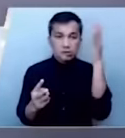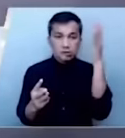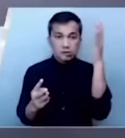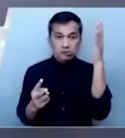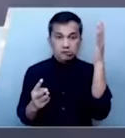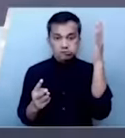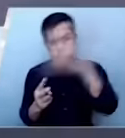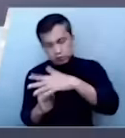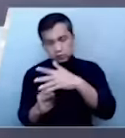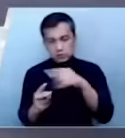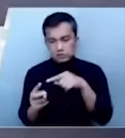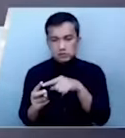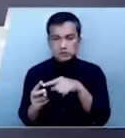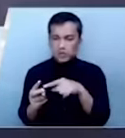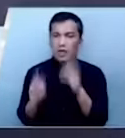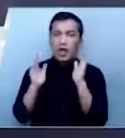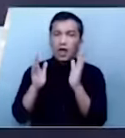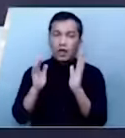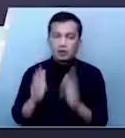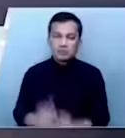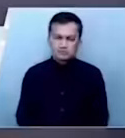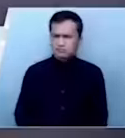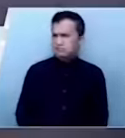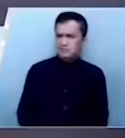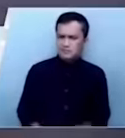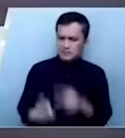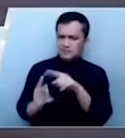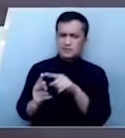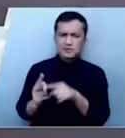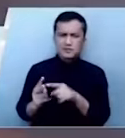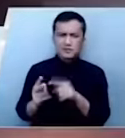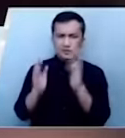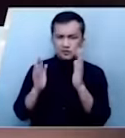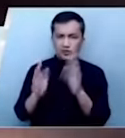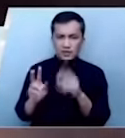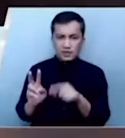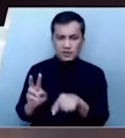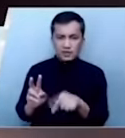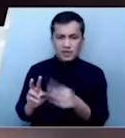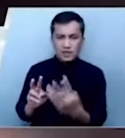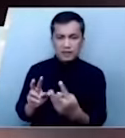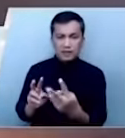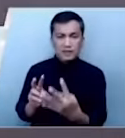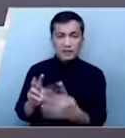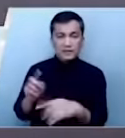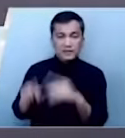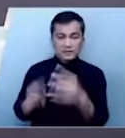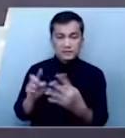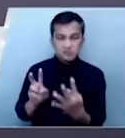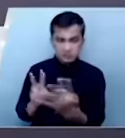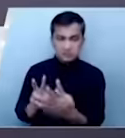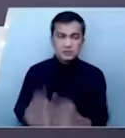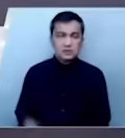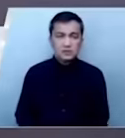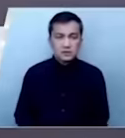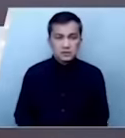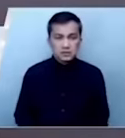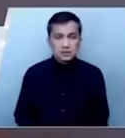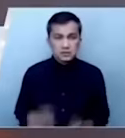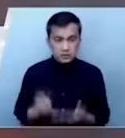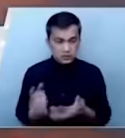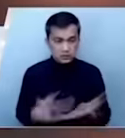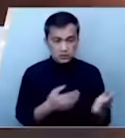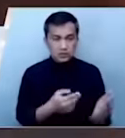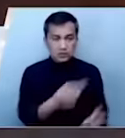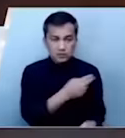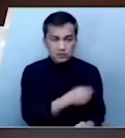habang nagkukwentuhan or habang kukwentuhan noon ng dalawang biktima ang apat na kaibigan. Isinugod naman sa ospital ang babaeng